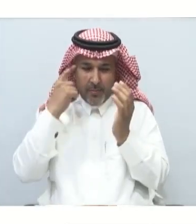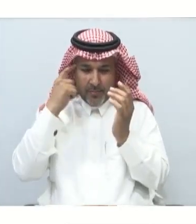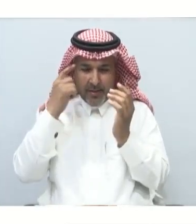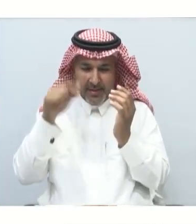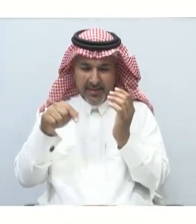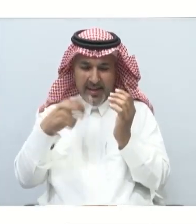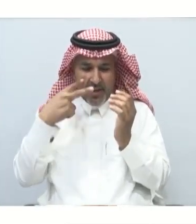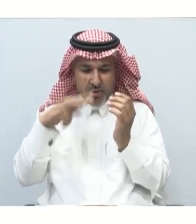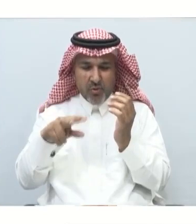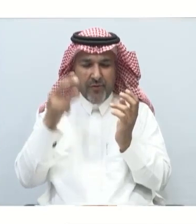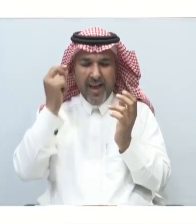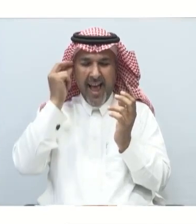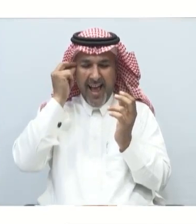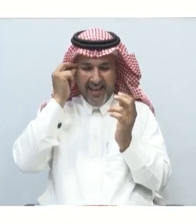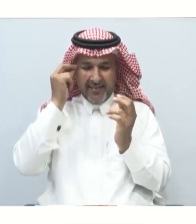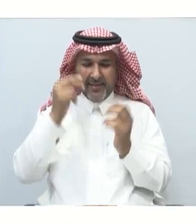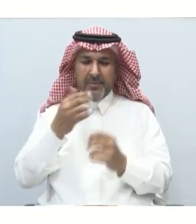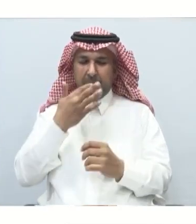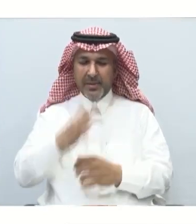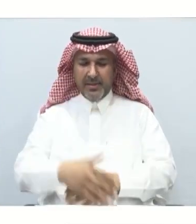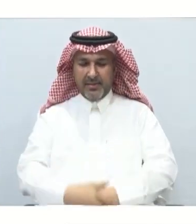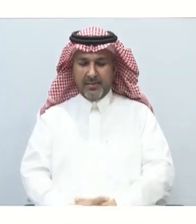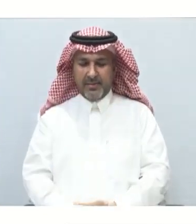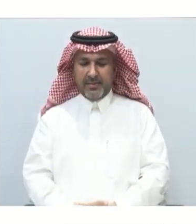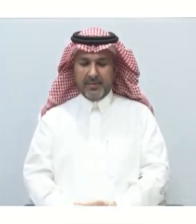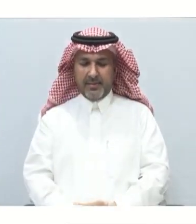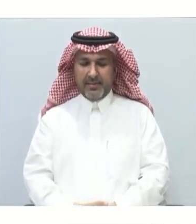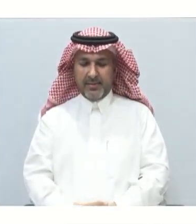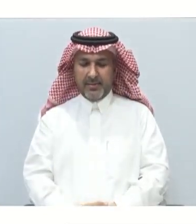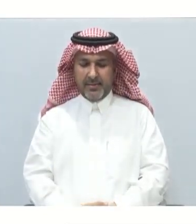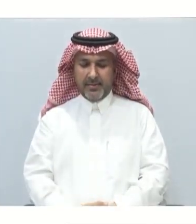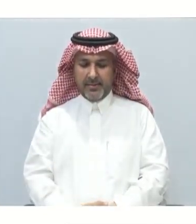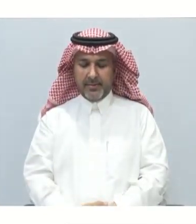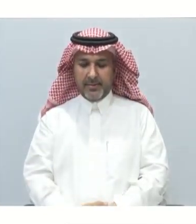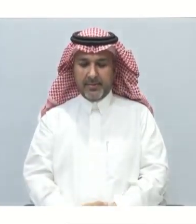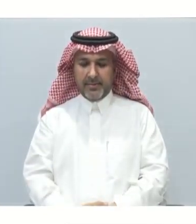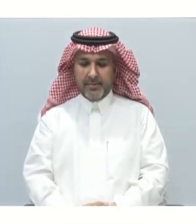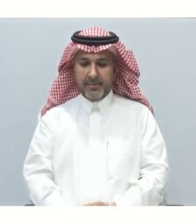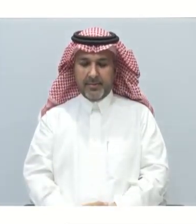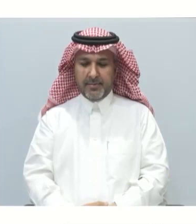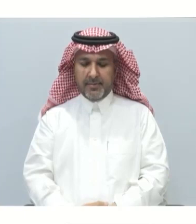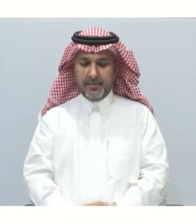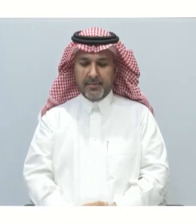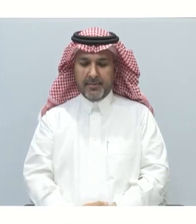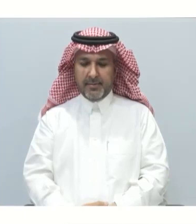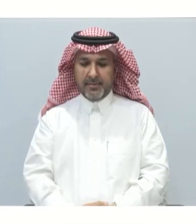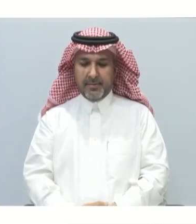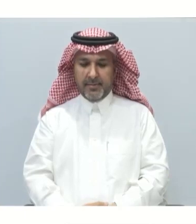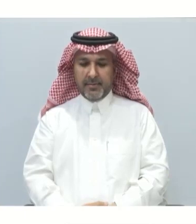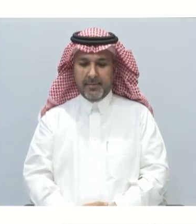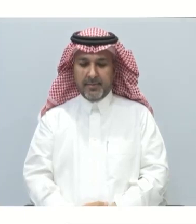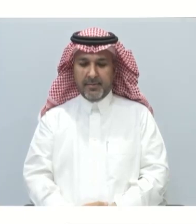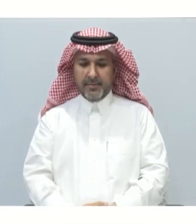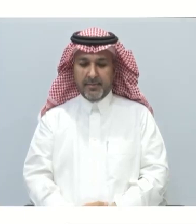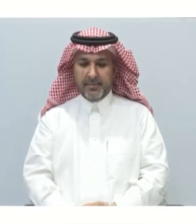جميع الدروس باذن الله تعالى مسجله اكتب اسم الدرس واكتب مسار اداره الاعمال ستجد باذن الله تعالى شرح وافي ل